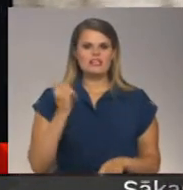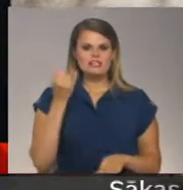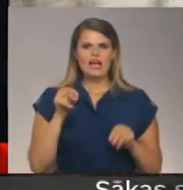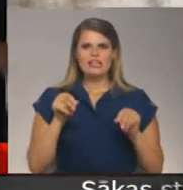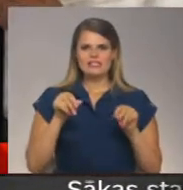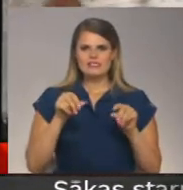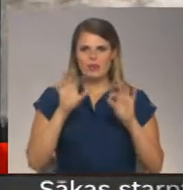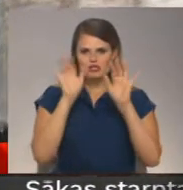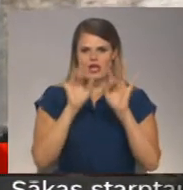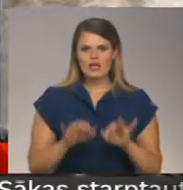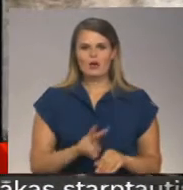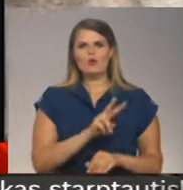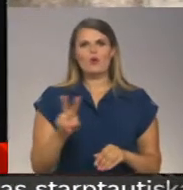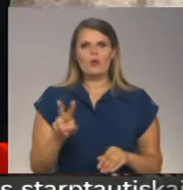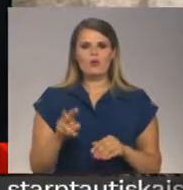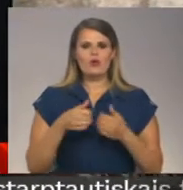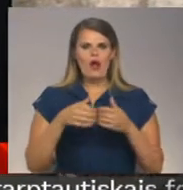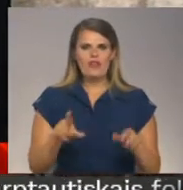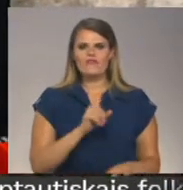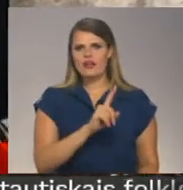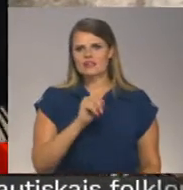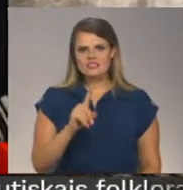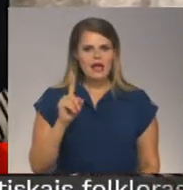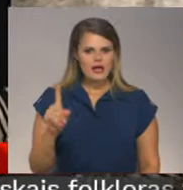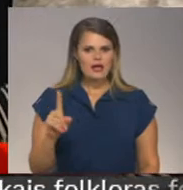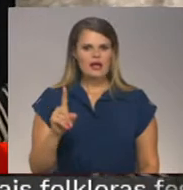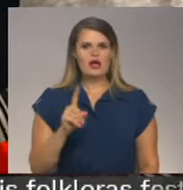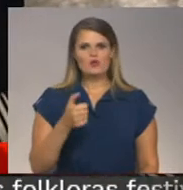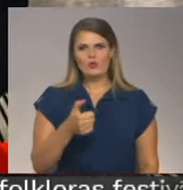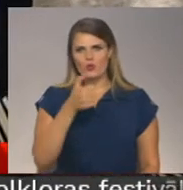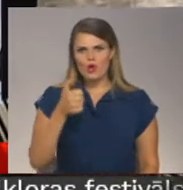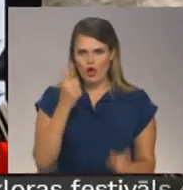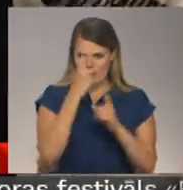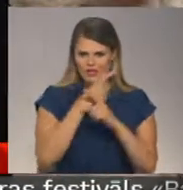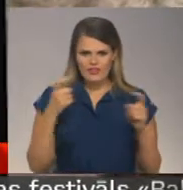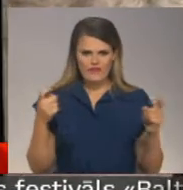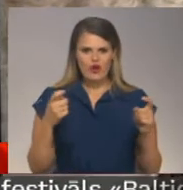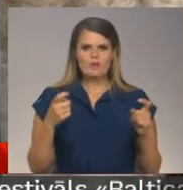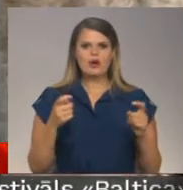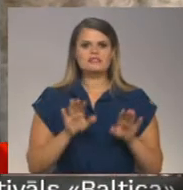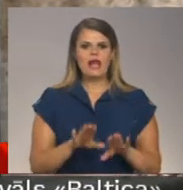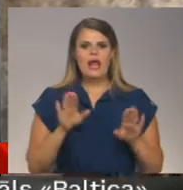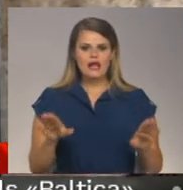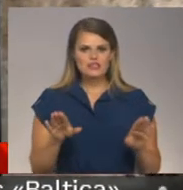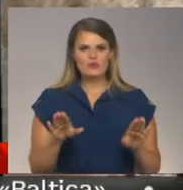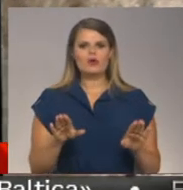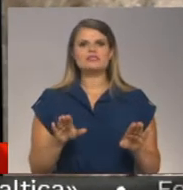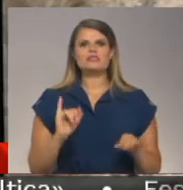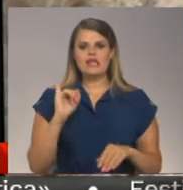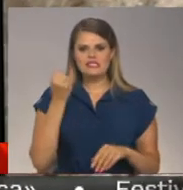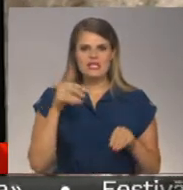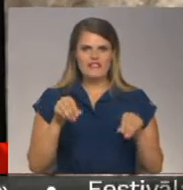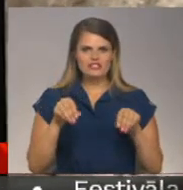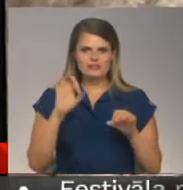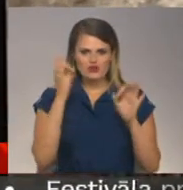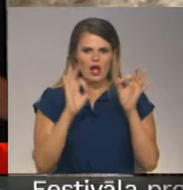smilša graudi, kur tiek atverās pa katru gadu informācija. Ekspozīcijas Pāvilostas zelta